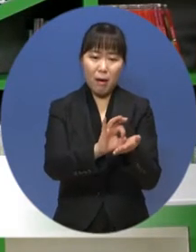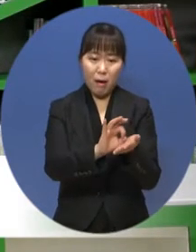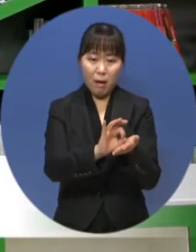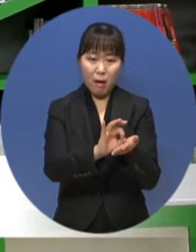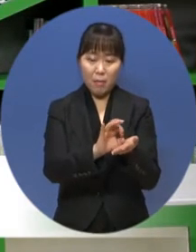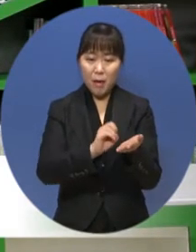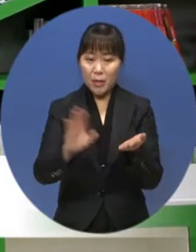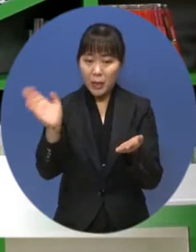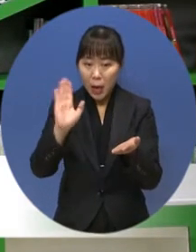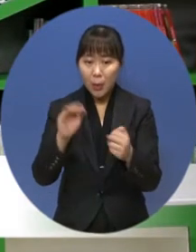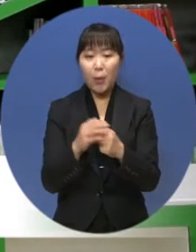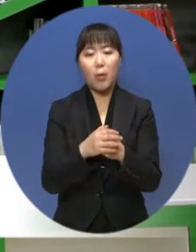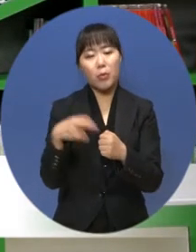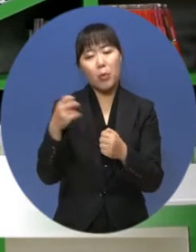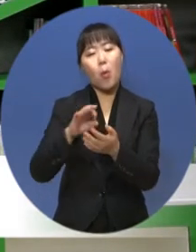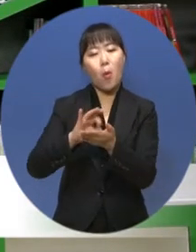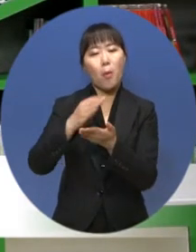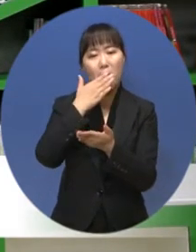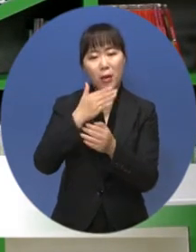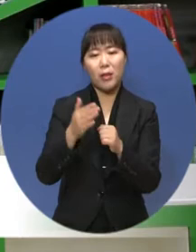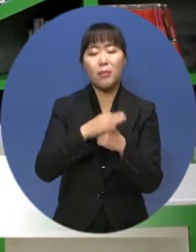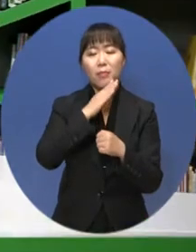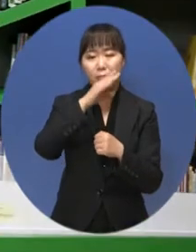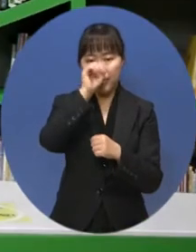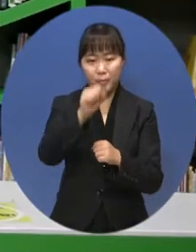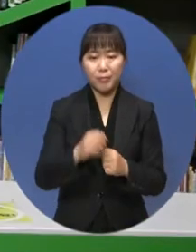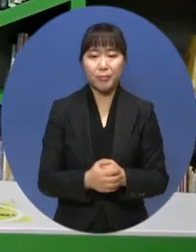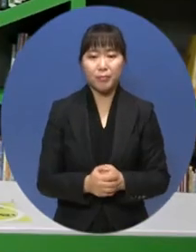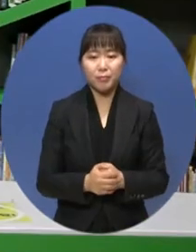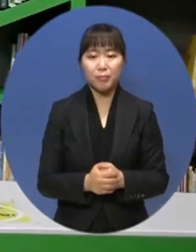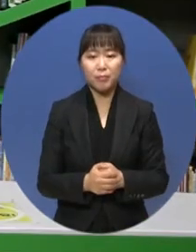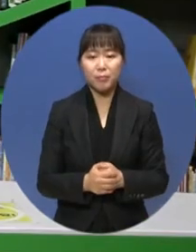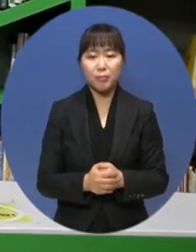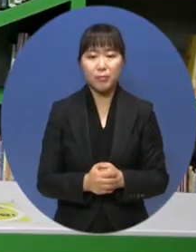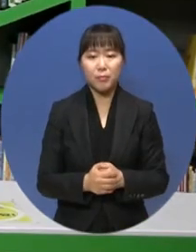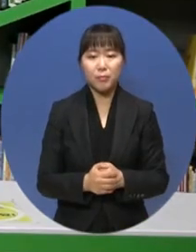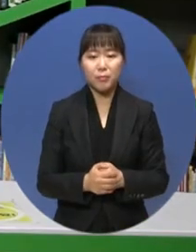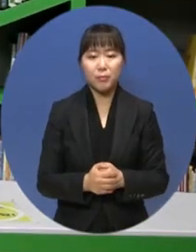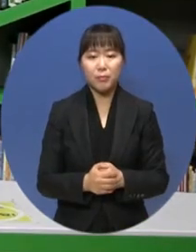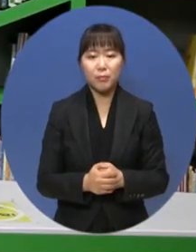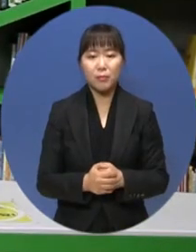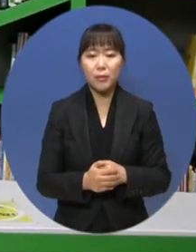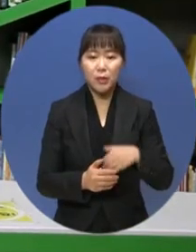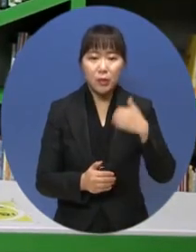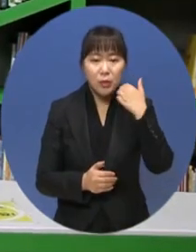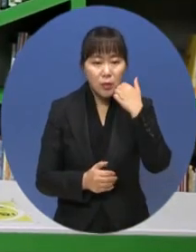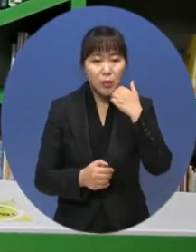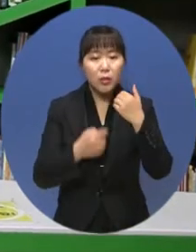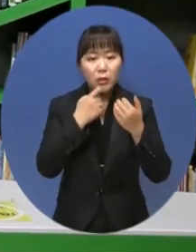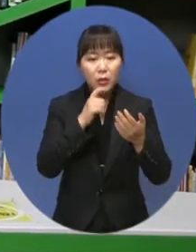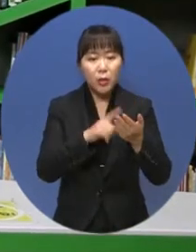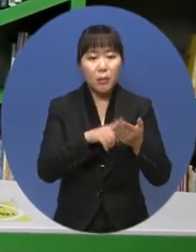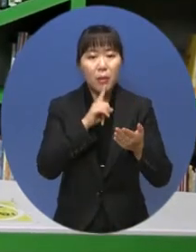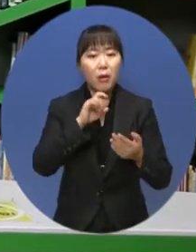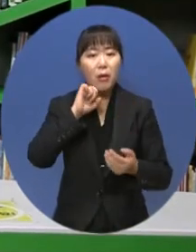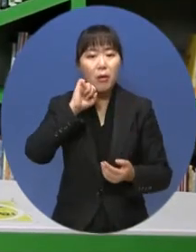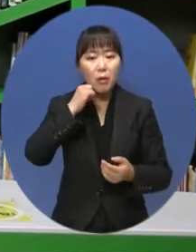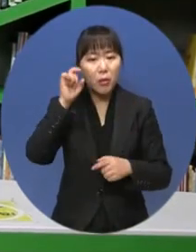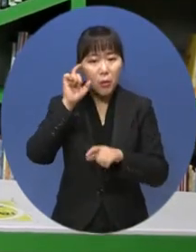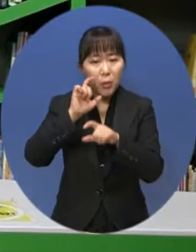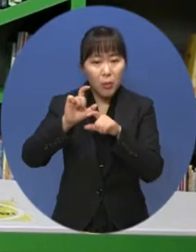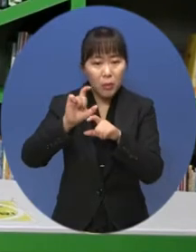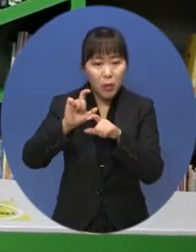버리지 않고 또 쓰니까 좋고. 이처럼 누구도 쉽게 말할 수 없었던